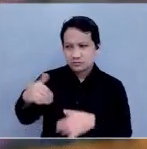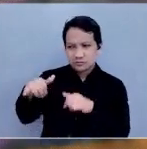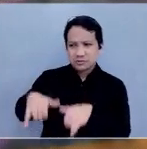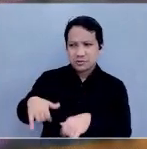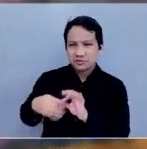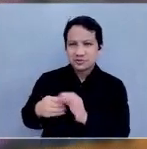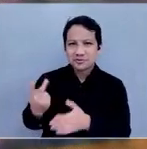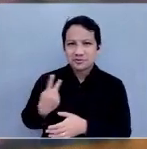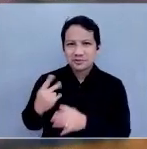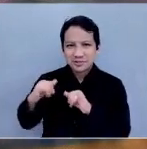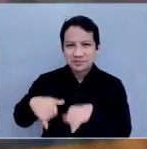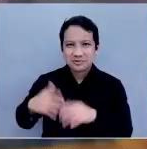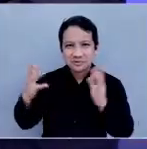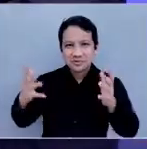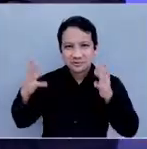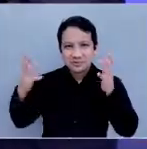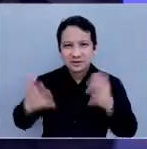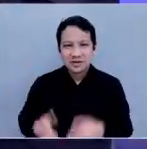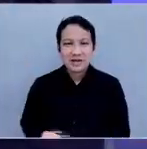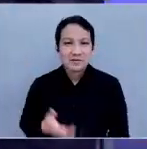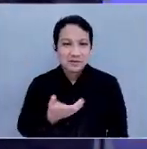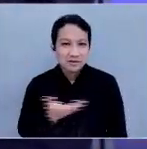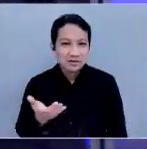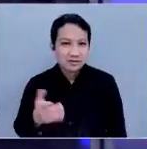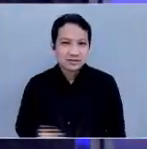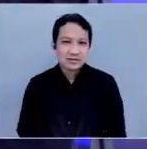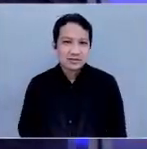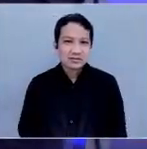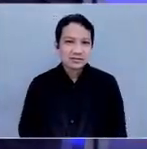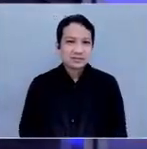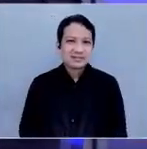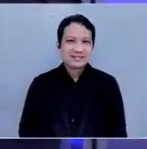so, saan lugar? Kasi dito. Saan yan?